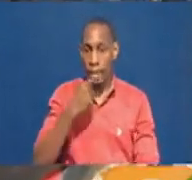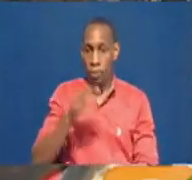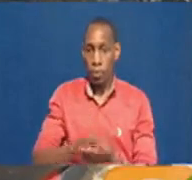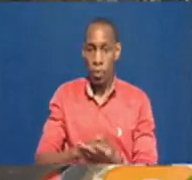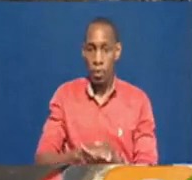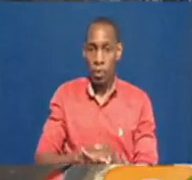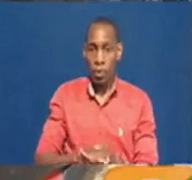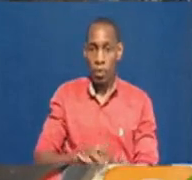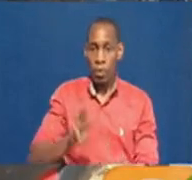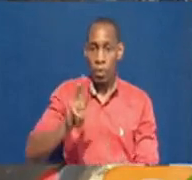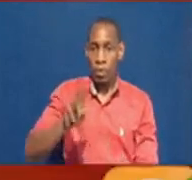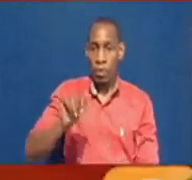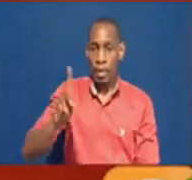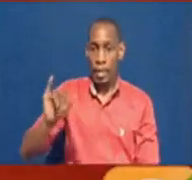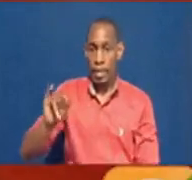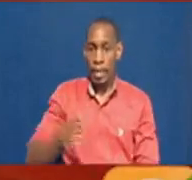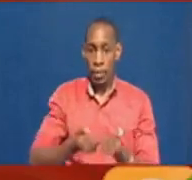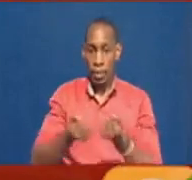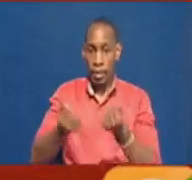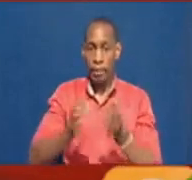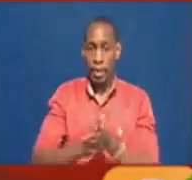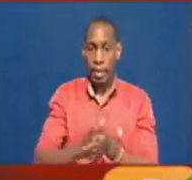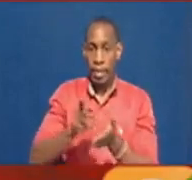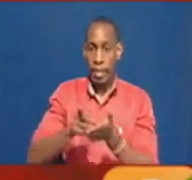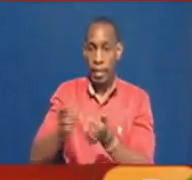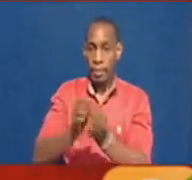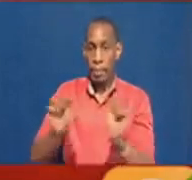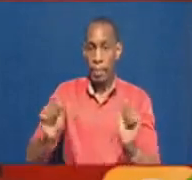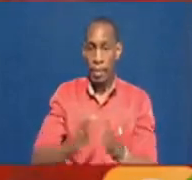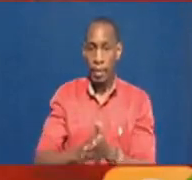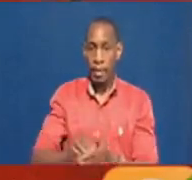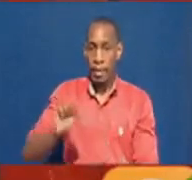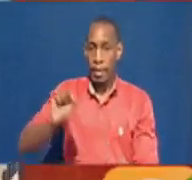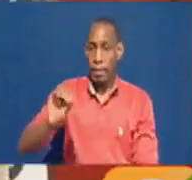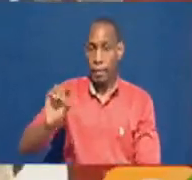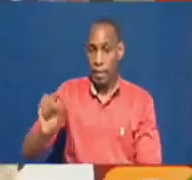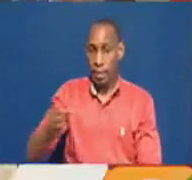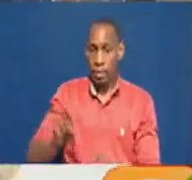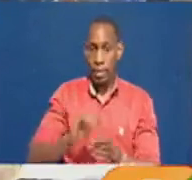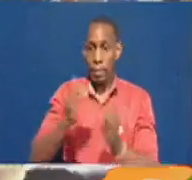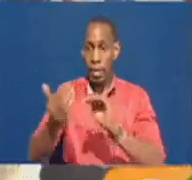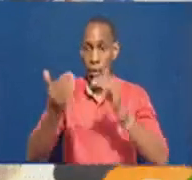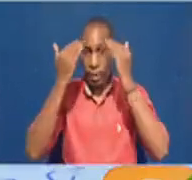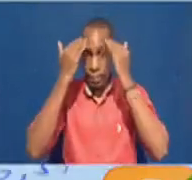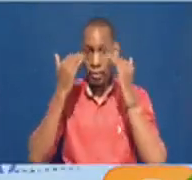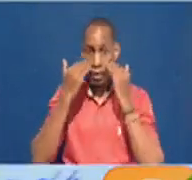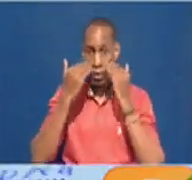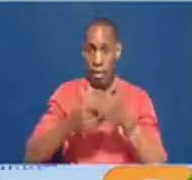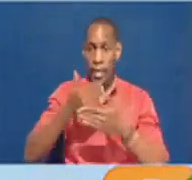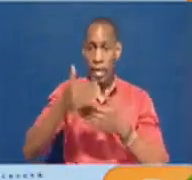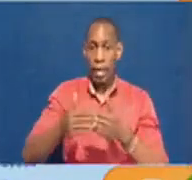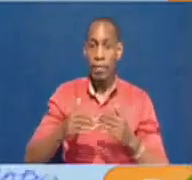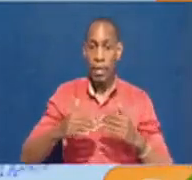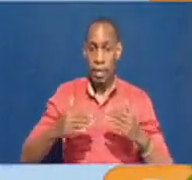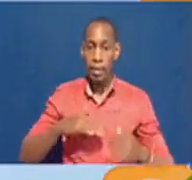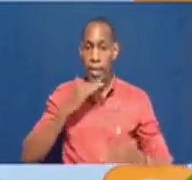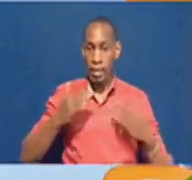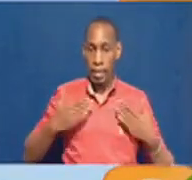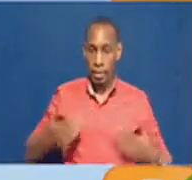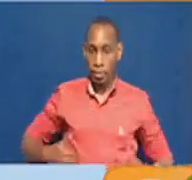Dakazim, aliyekuwa akiendesha gari hili aliachiliwa kwa bondi ya 50,000 na atafikishwa mahakamani baada ya upasuaji wa